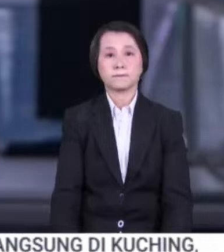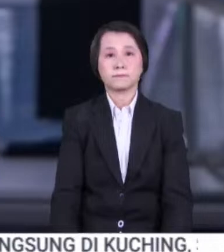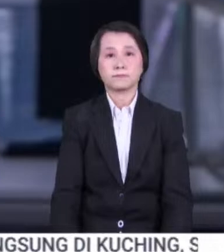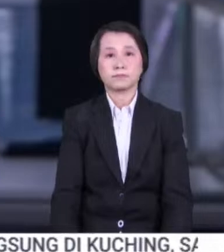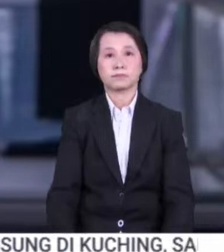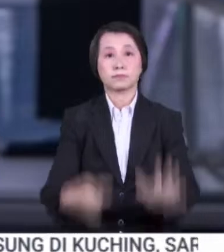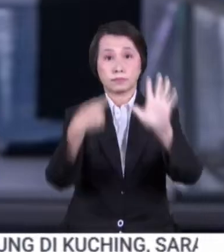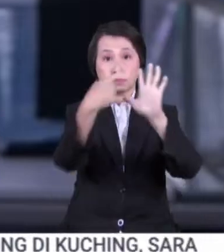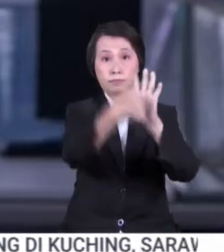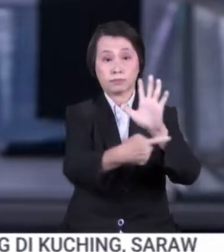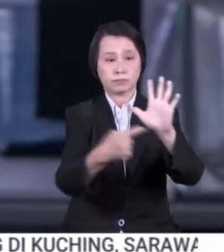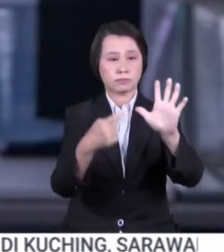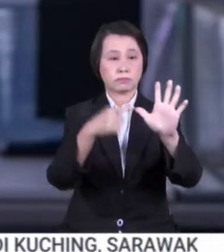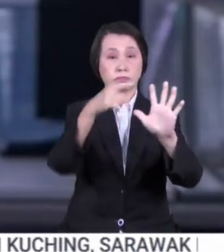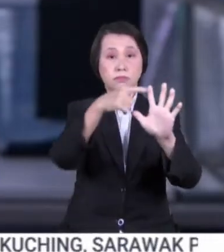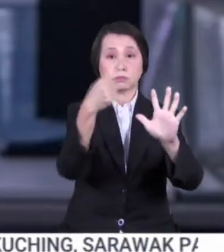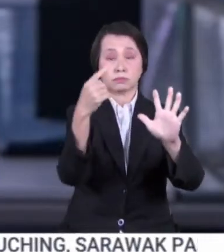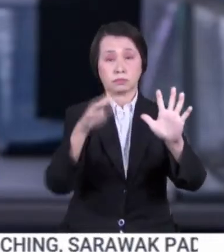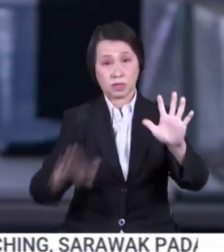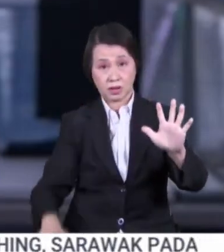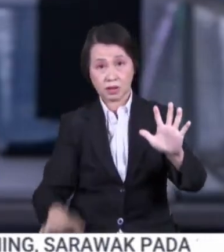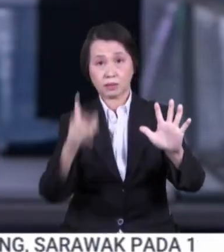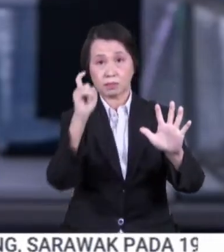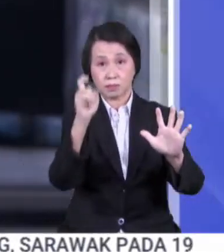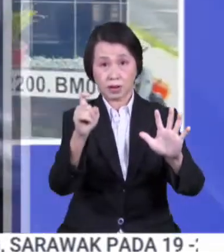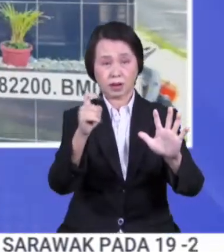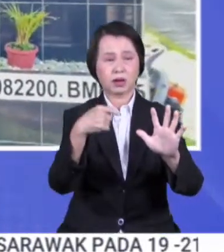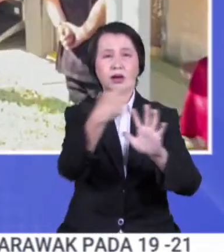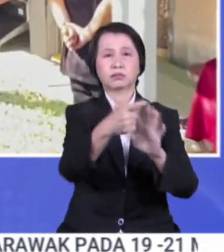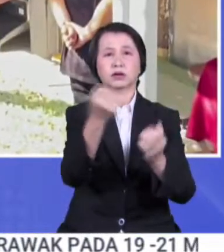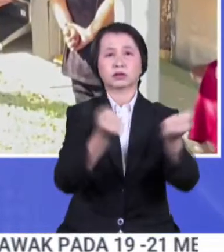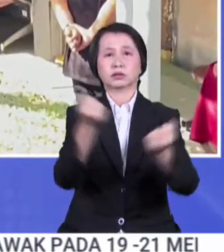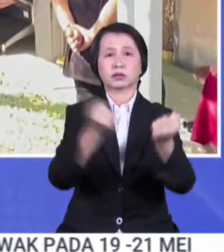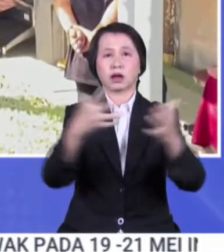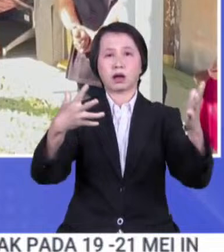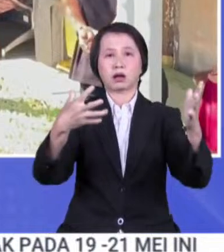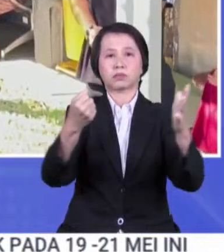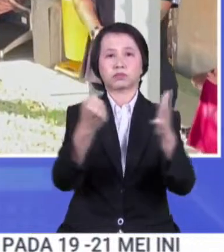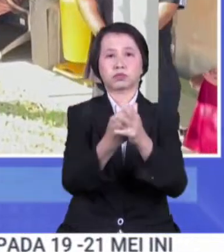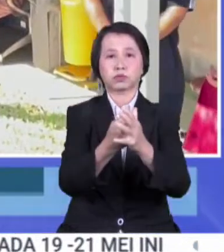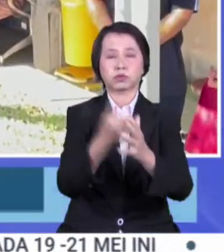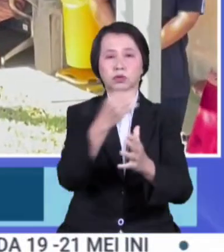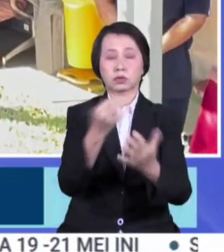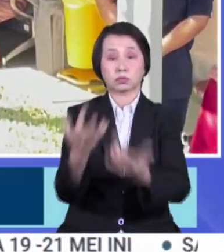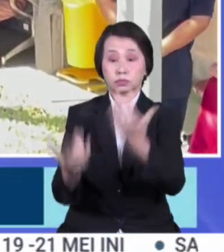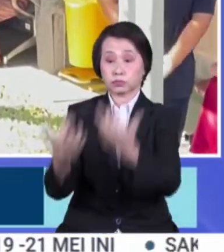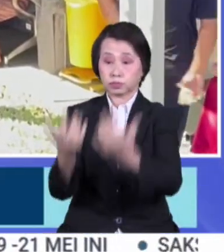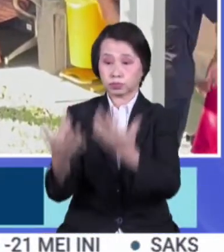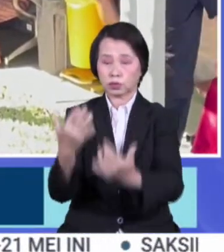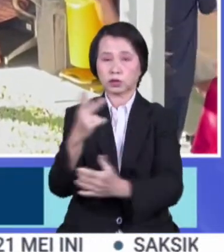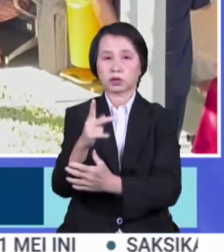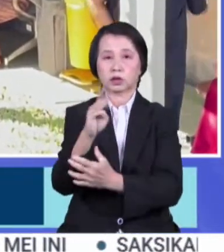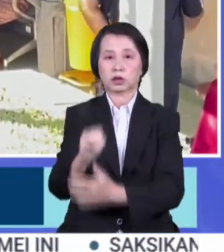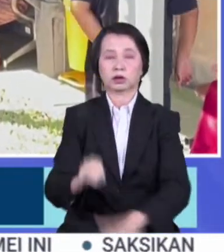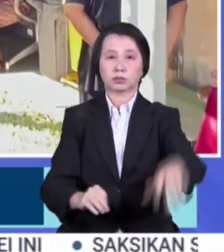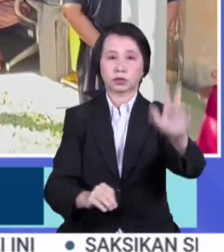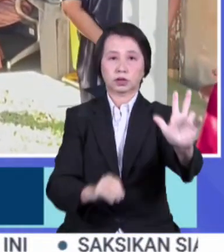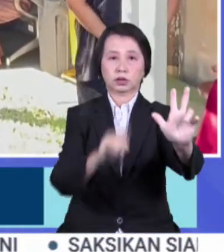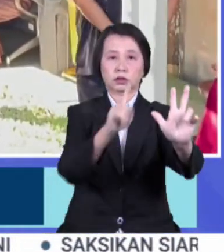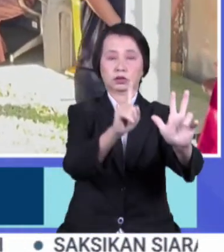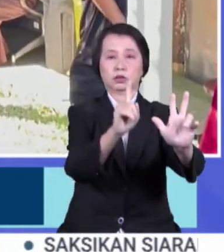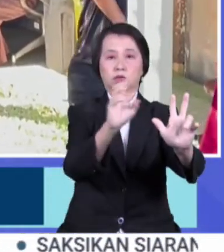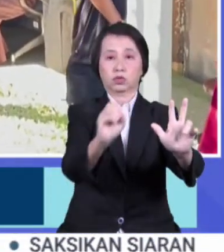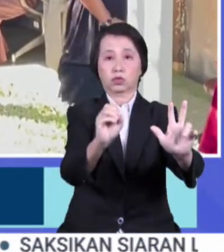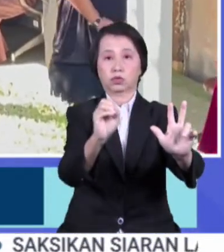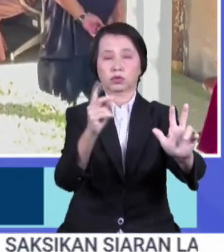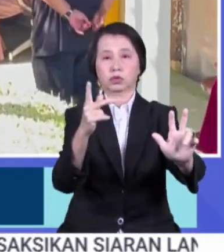5 termasuk 2 kanak-kanak maut selepas kereta dinaiki terlibat dalam kemalangan dan terbakar di kilometer